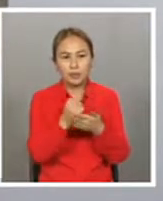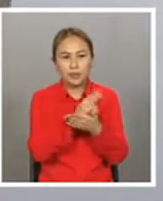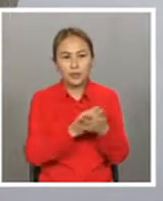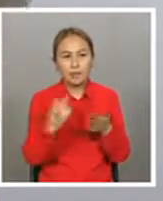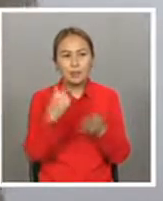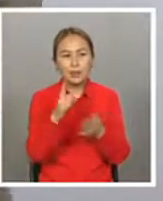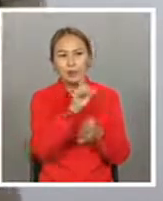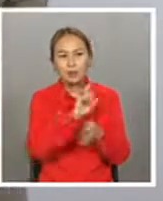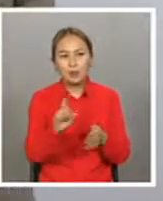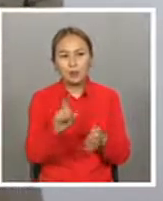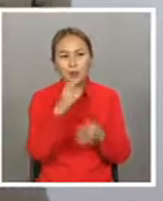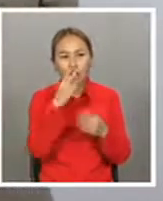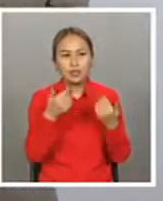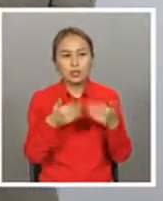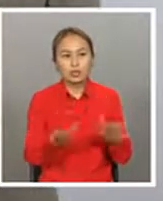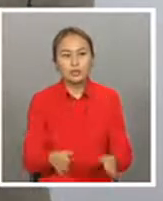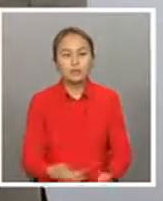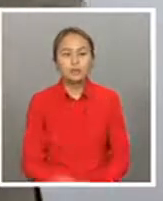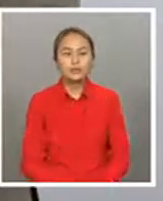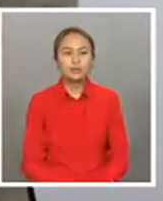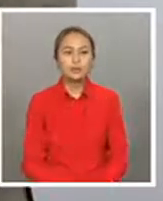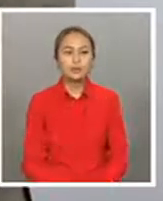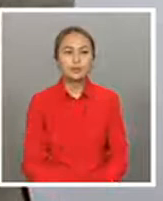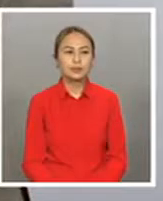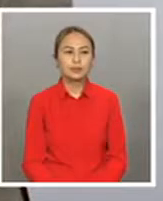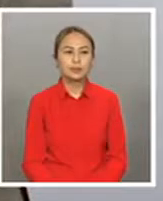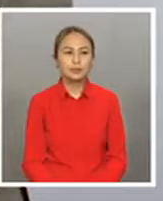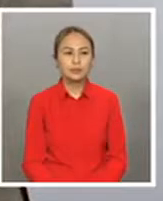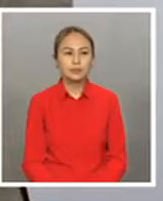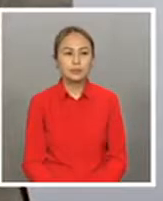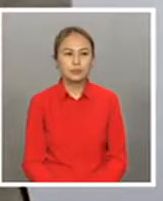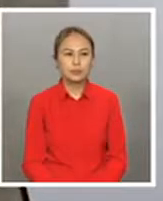бөлігі бізге ашылады. Жақсы.